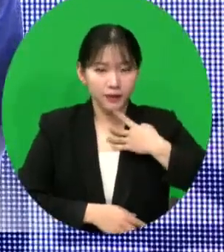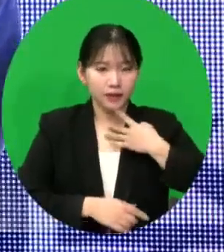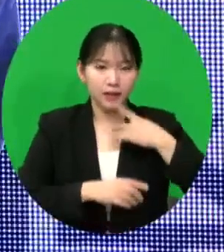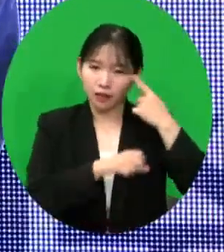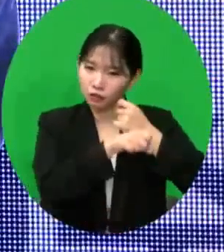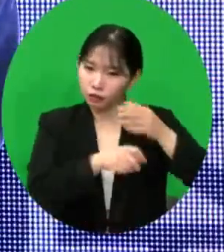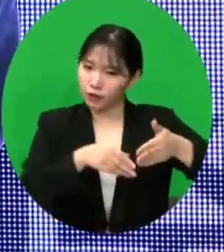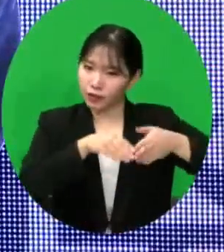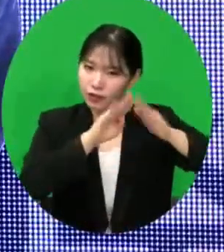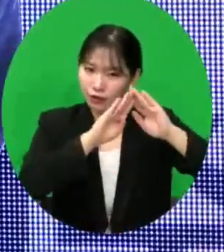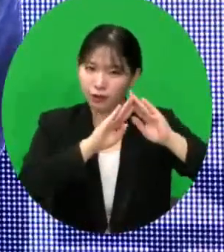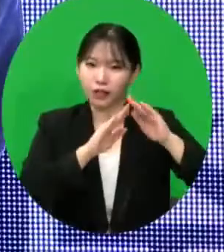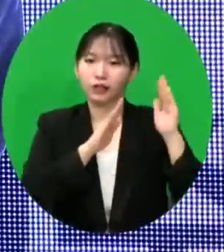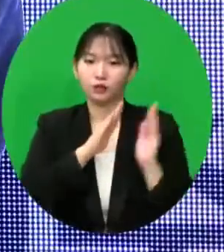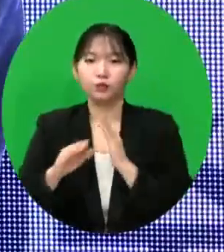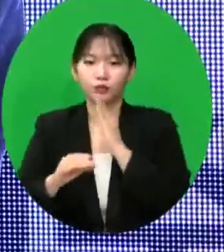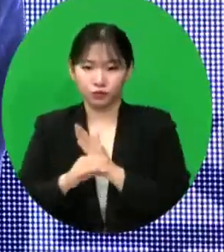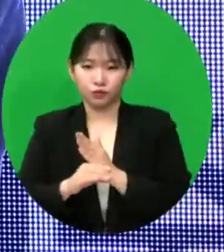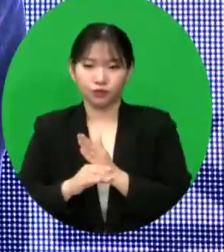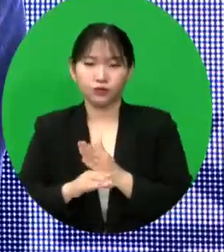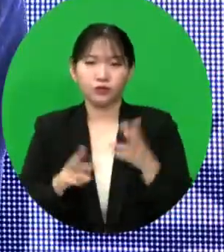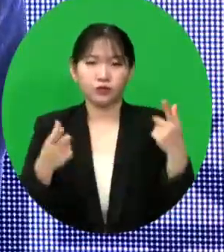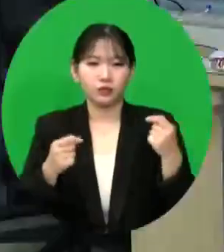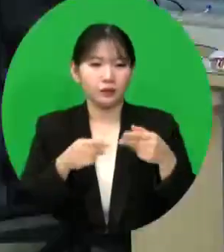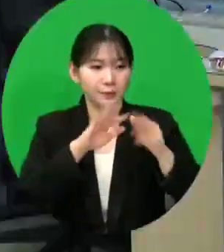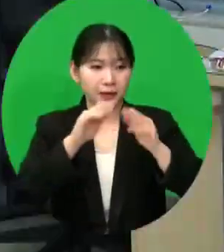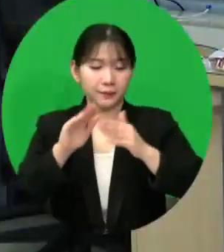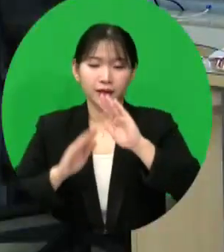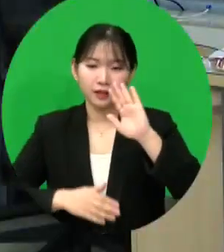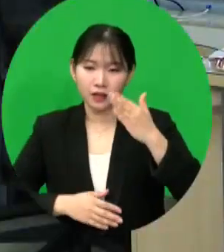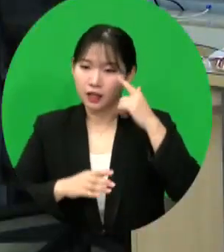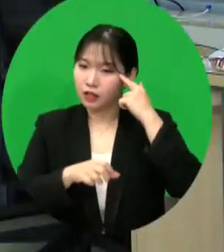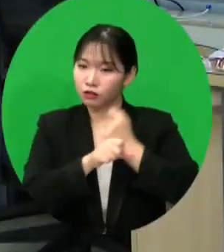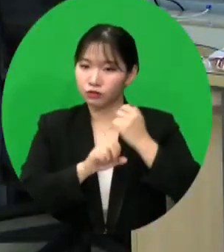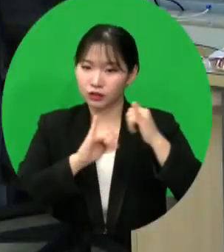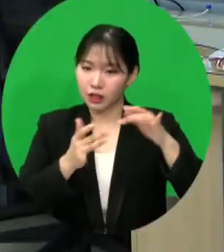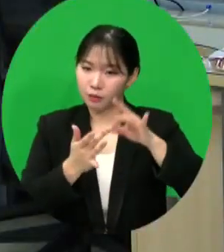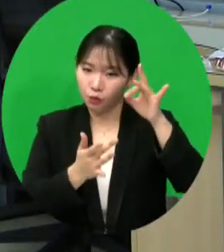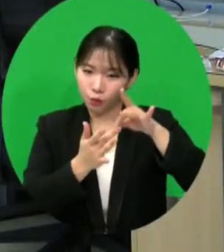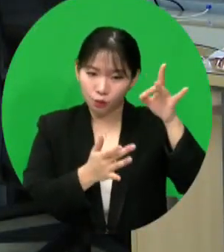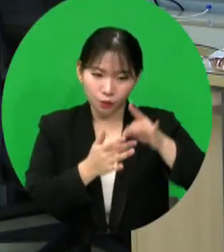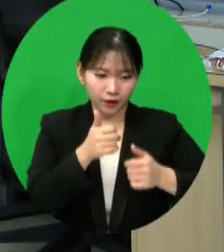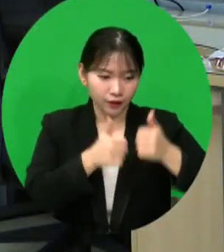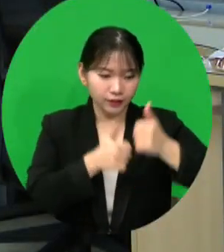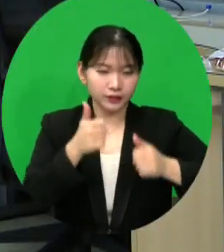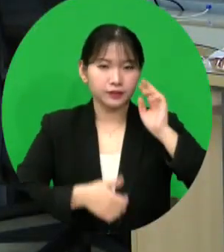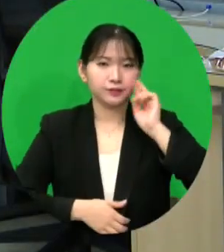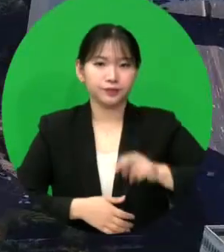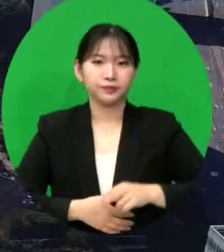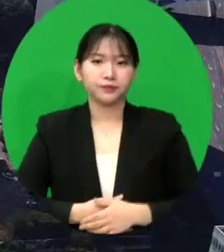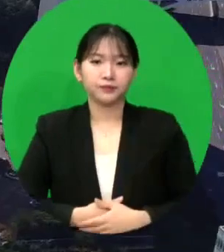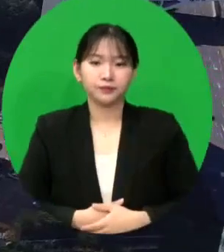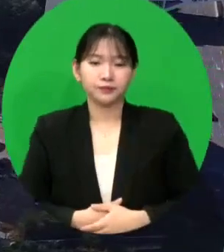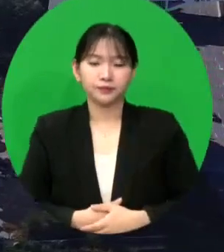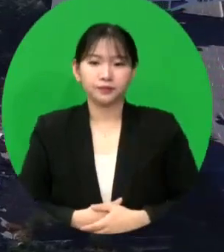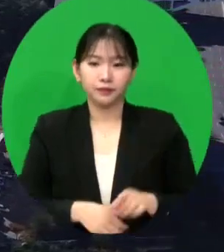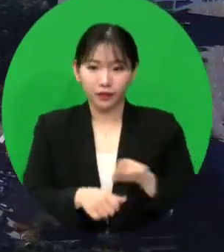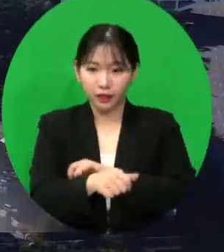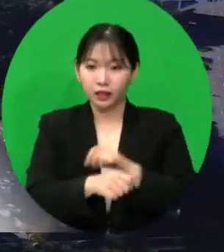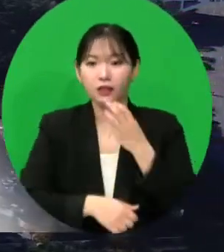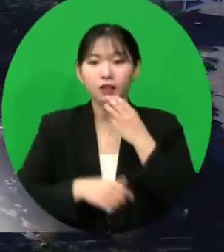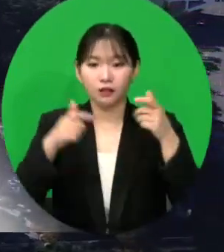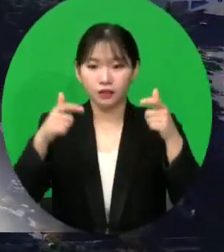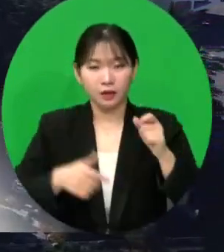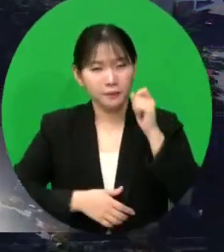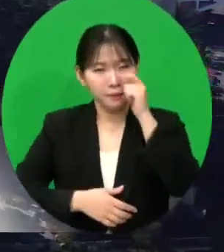중입니다. 이처럼 자체 연구원이 잇따라 개설하면서 연구인력 충원 경쟁이 심화되고 있습니다. 특히